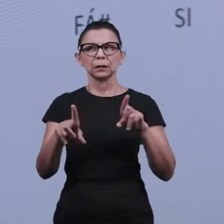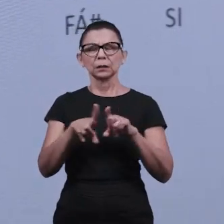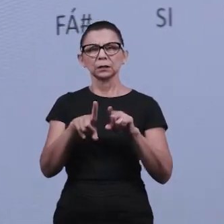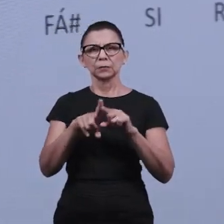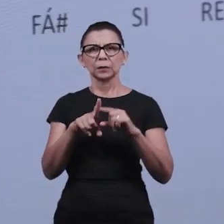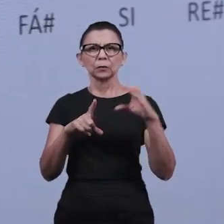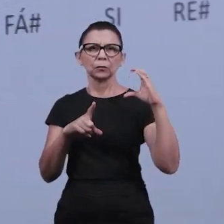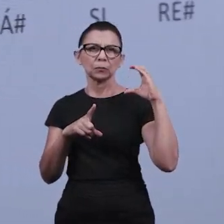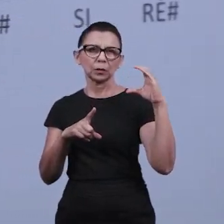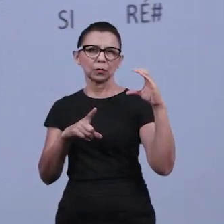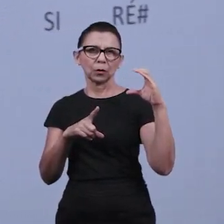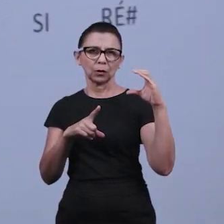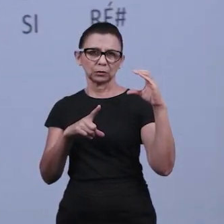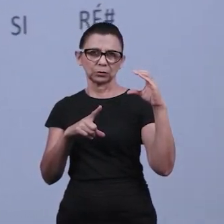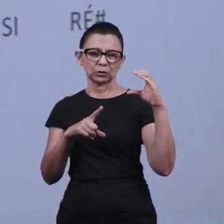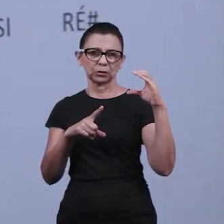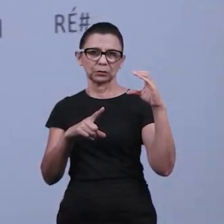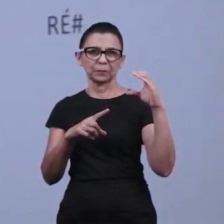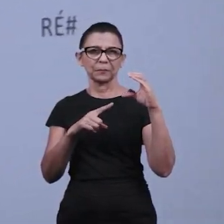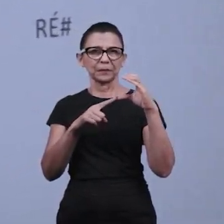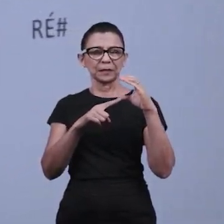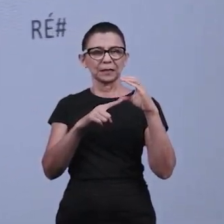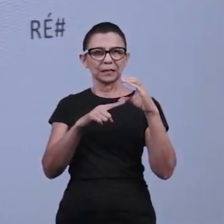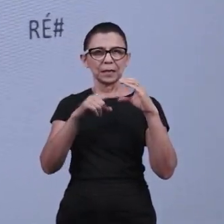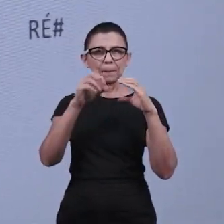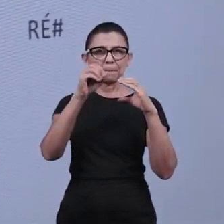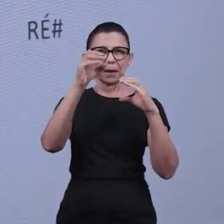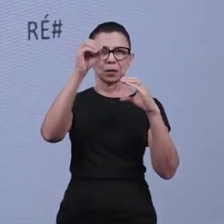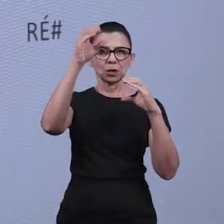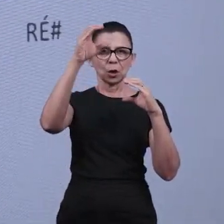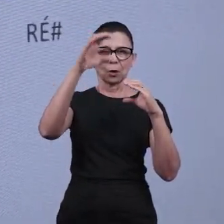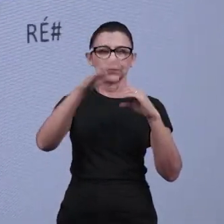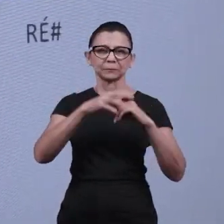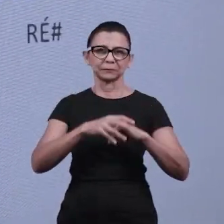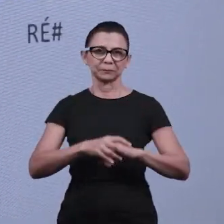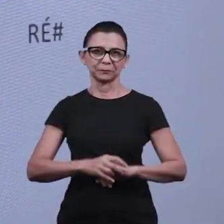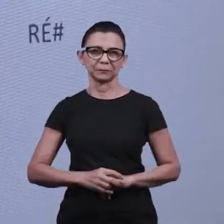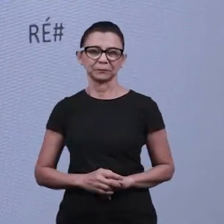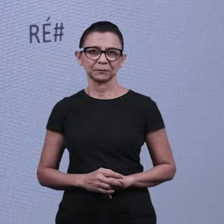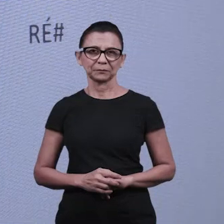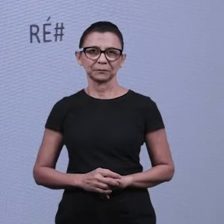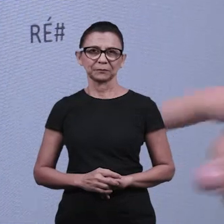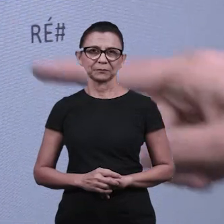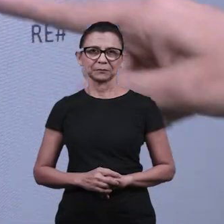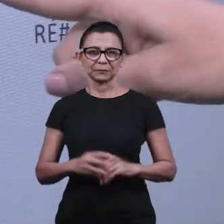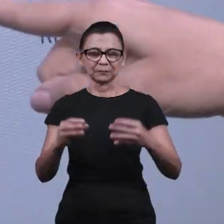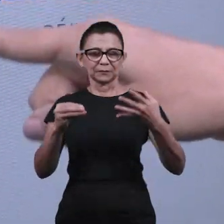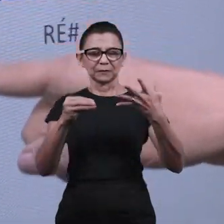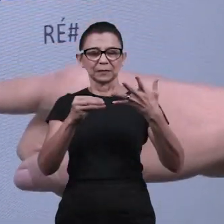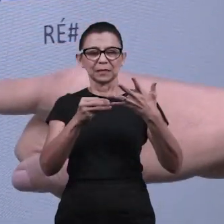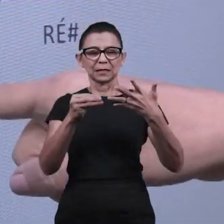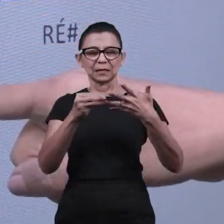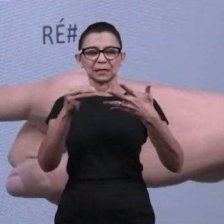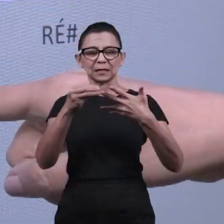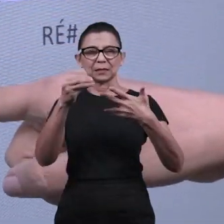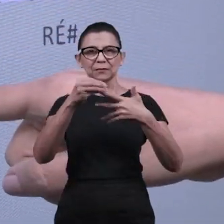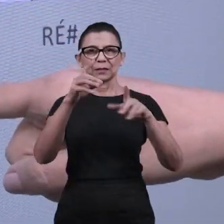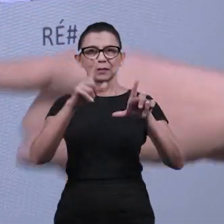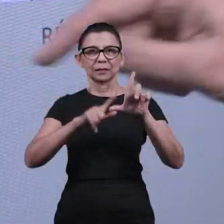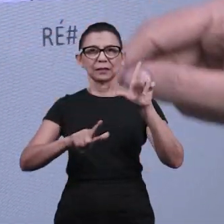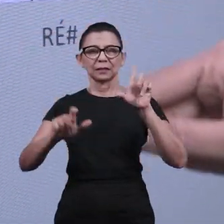Si majeur. La chiffre, c'est la lettre B. Nous allons lire les notes Fa dièse,